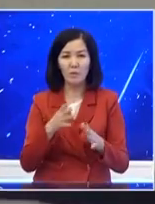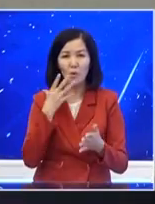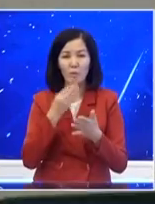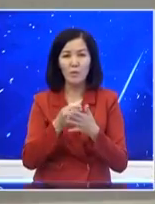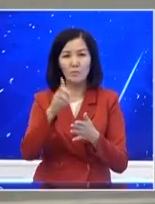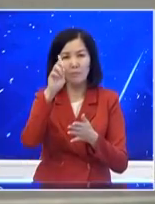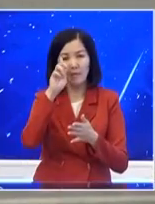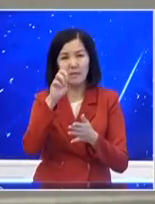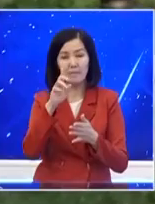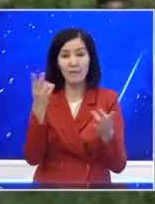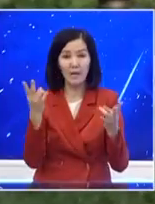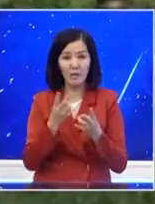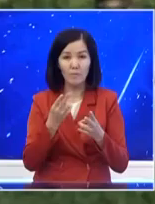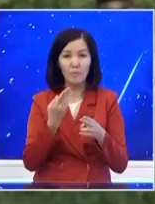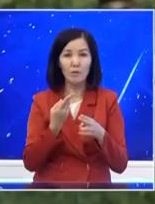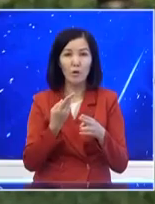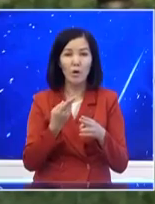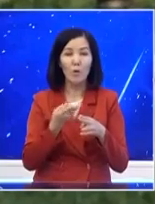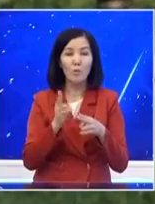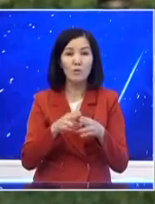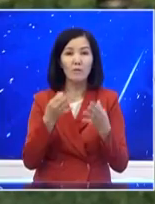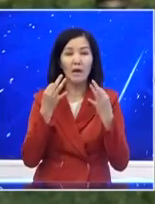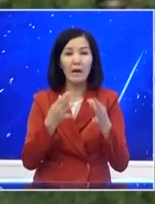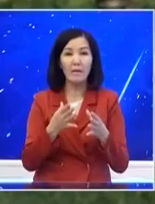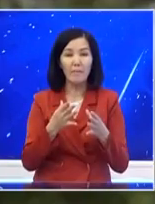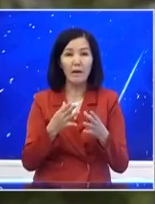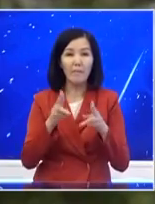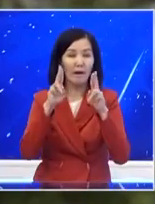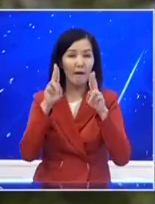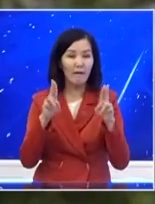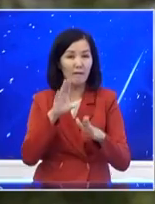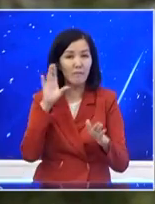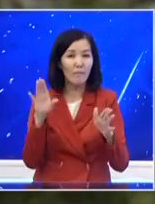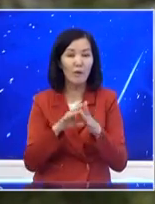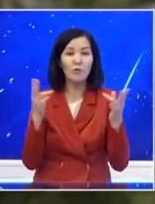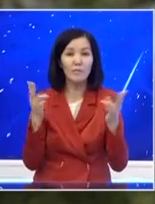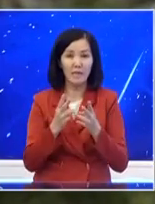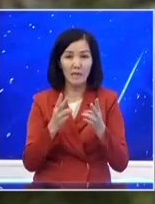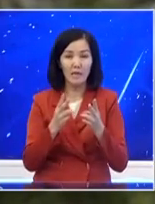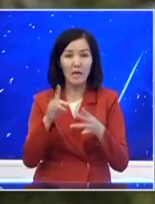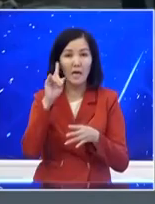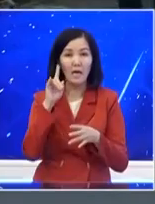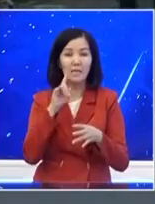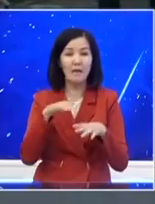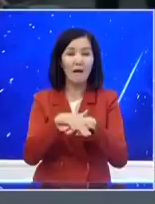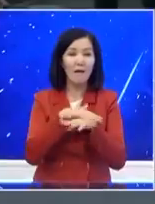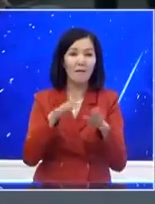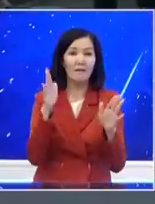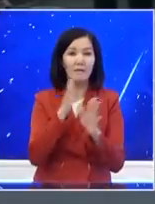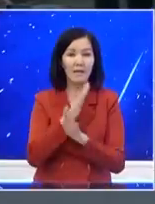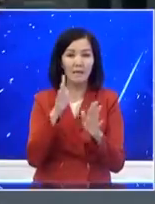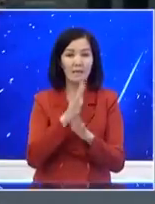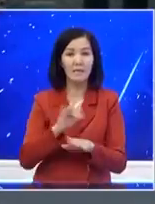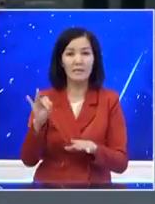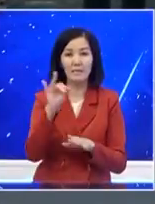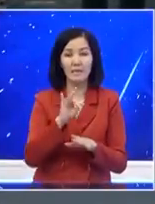емеспіз. Өз мемлекетімізге ғана қажетпіз. Осы бір қарапайым қағиданы ешқашан естен шығармауымыз қажет деді. Қазақ халқының тағдыры